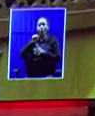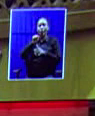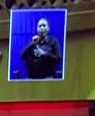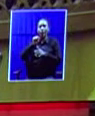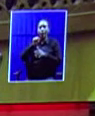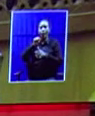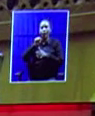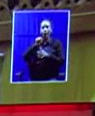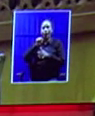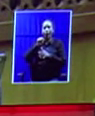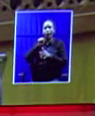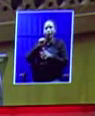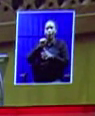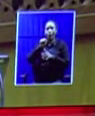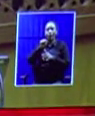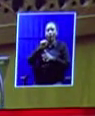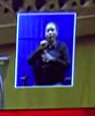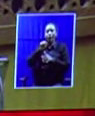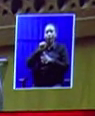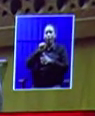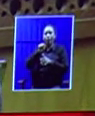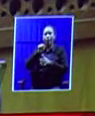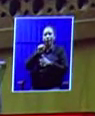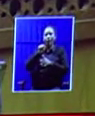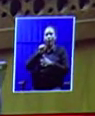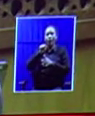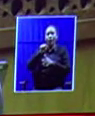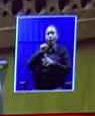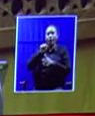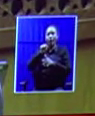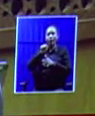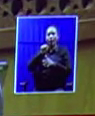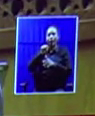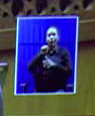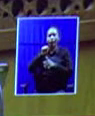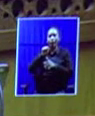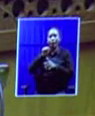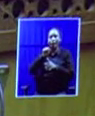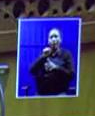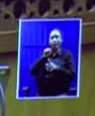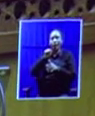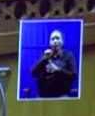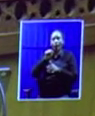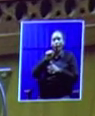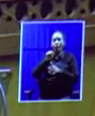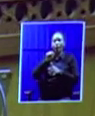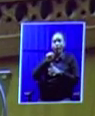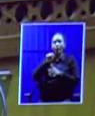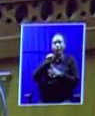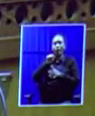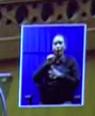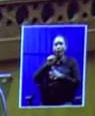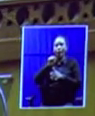lelik sleg sê in die parlement. Dit was 'n moeilike week vir Cyril Ramaphosa. Vandag het hy met grasie op die staatsrede-debat geantwoord. Ilse Marie Leroux